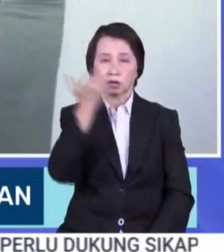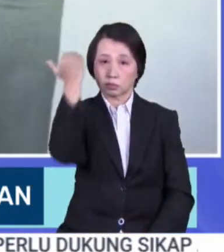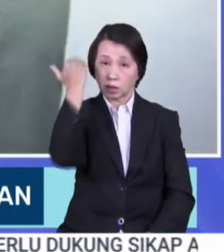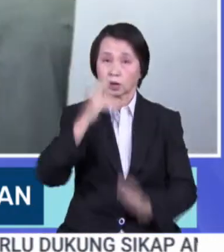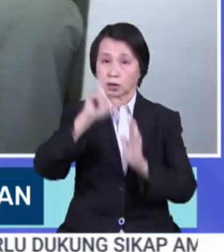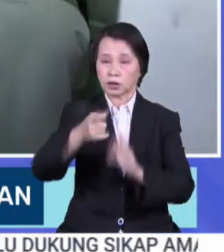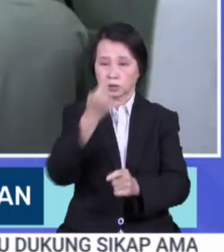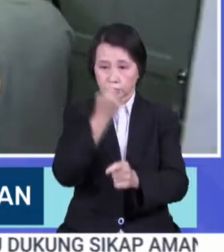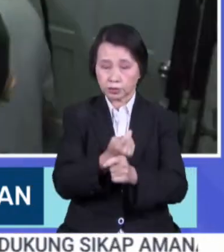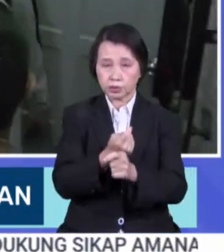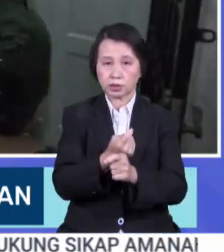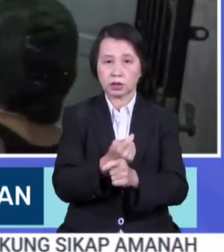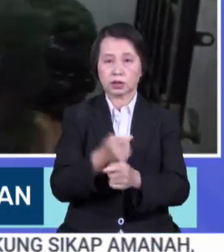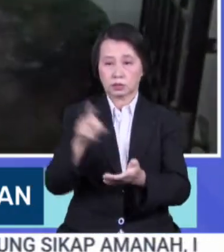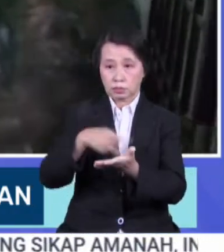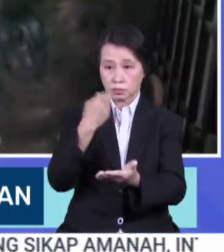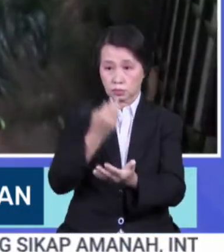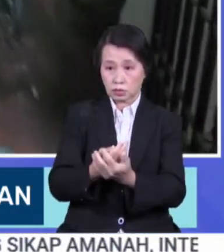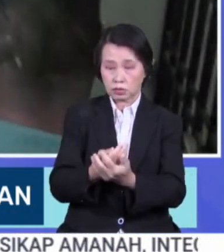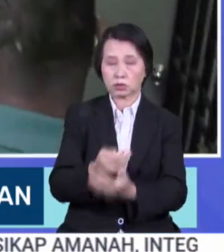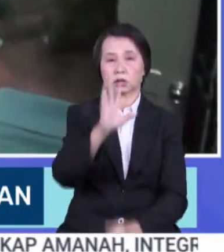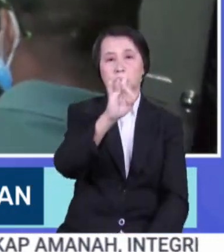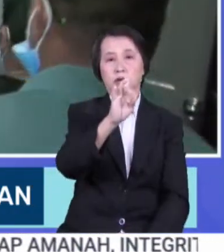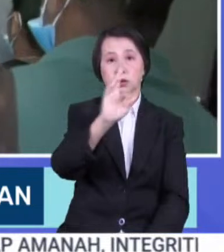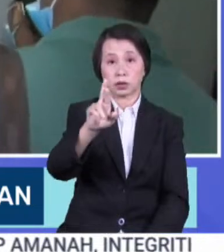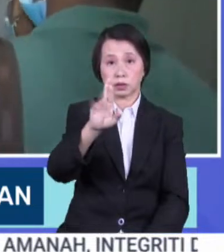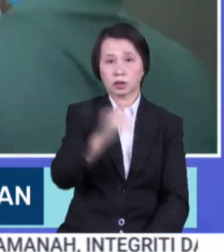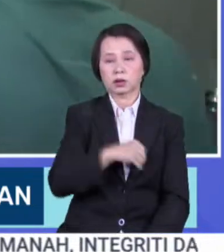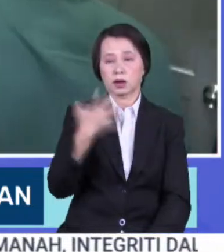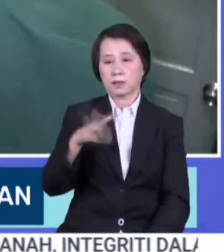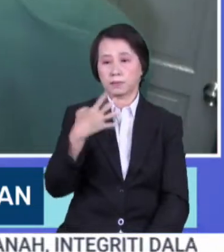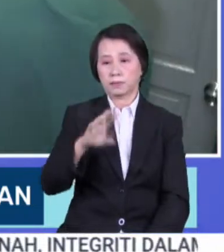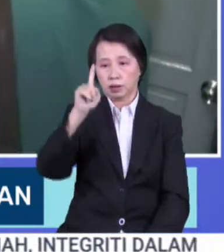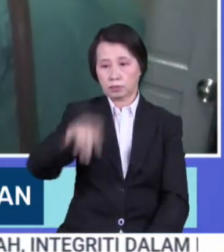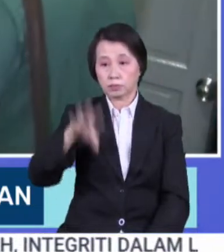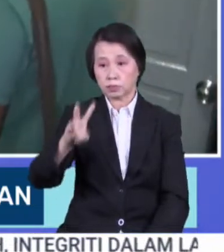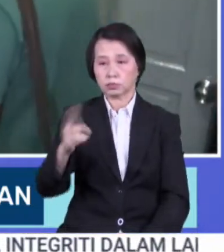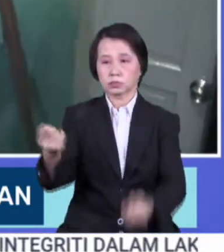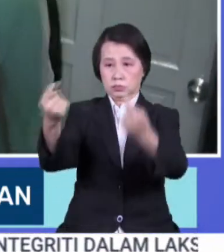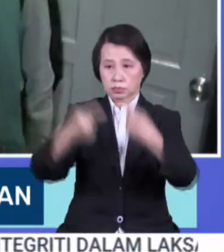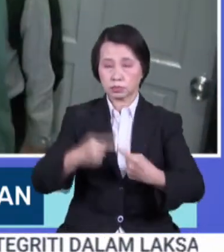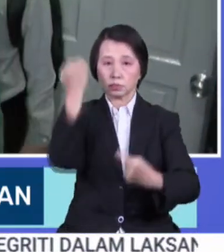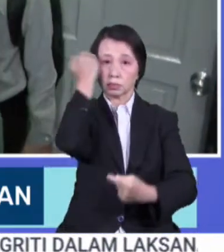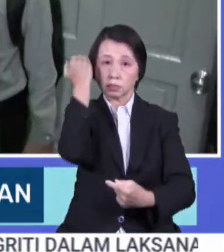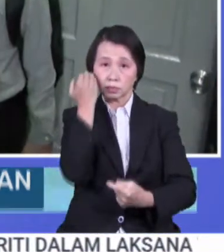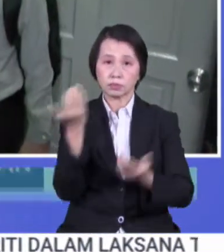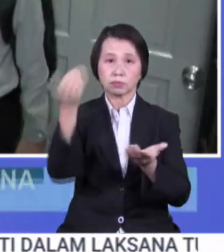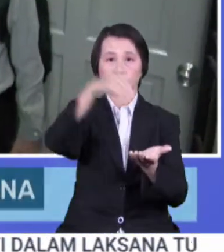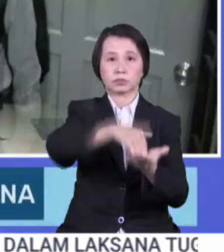kemudiannya menetapkan ikat jamin RM8,000 dan 14 Julai sebutan semula kes.